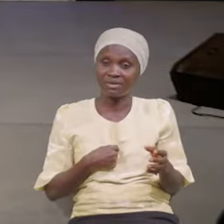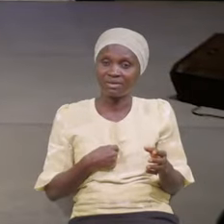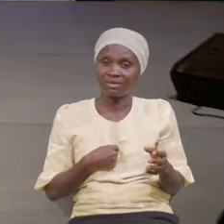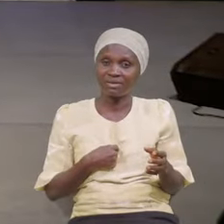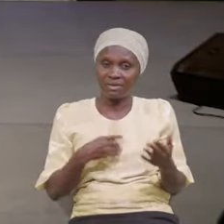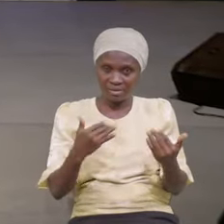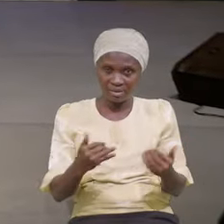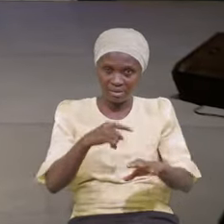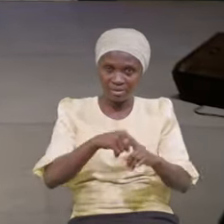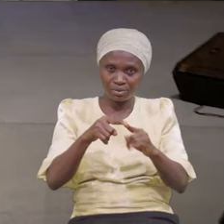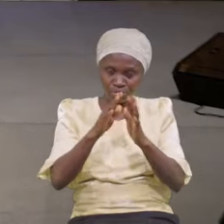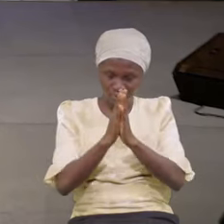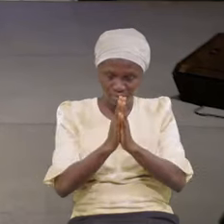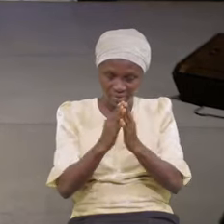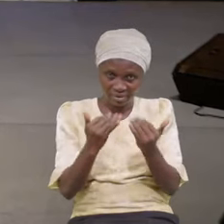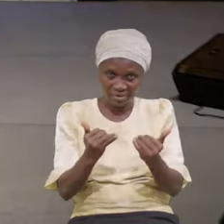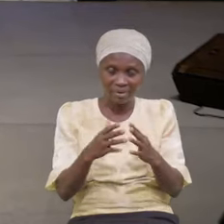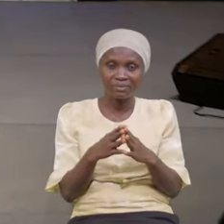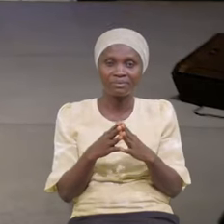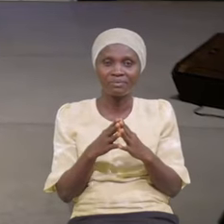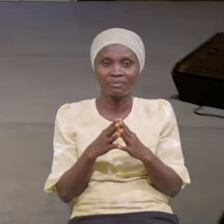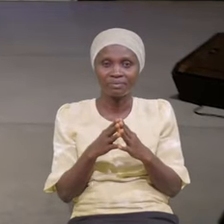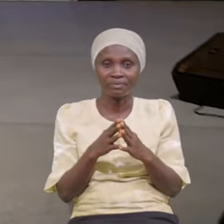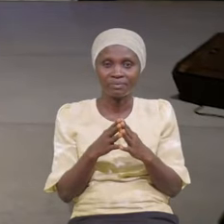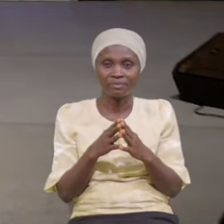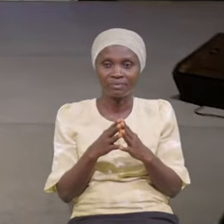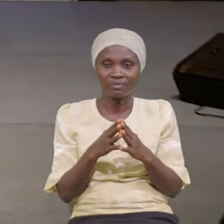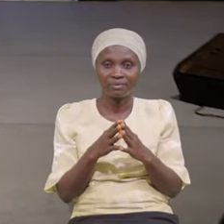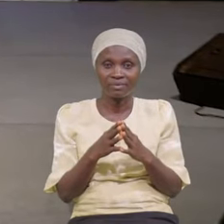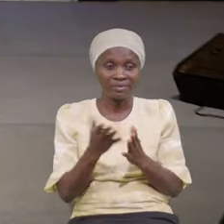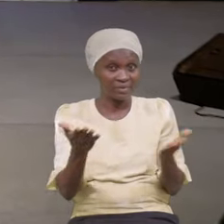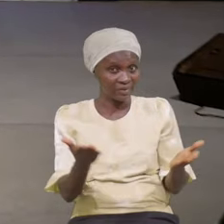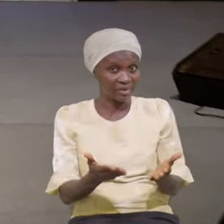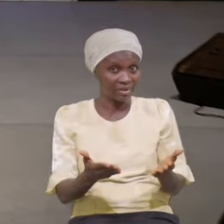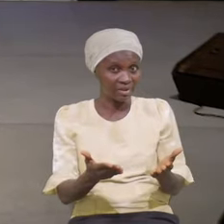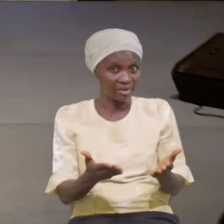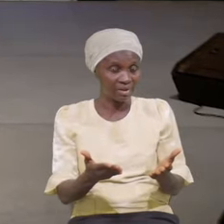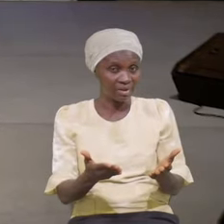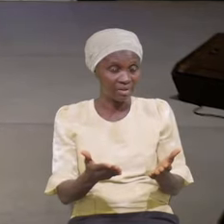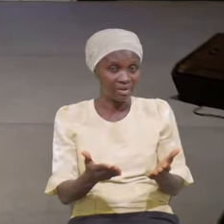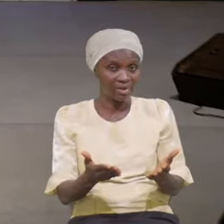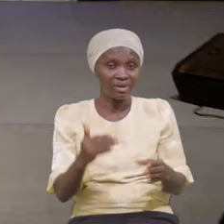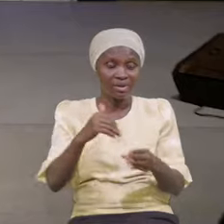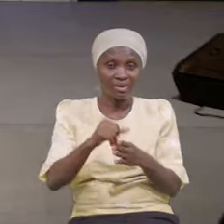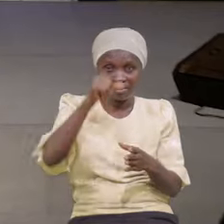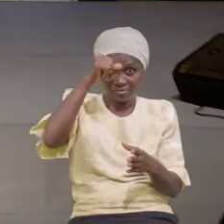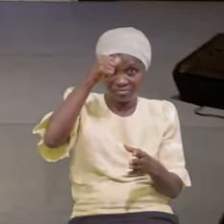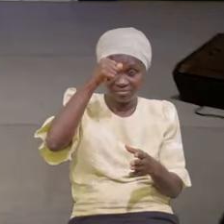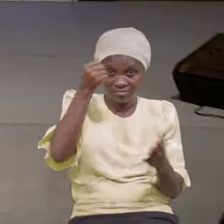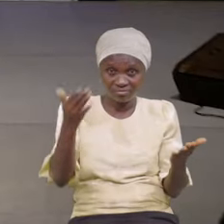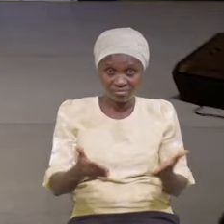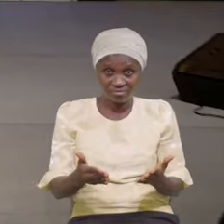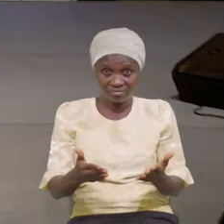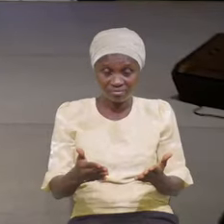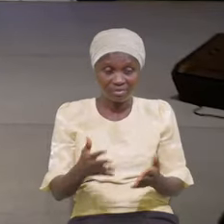Let's bow and eyes closed. కళ్ళు వంచుదాం, కళ్ళు మూసుకుందాం. Over here in Hyderabad. హైదరాబాద్ లో ఇక్కడ గాని.